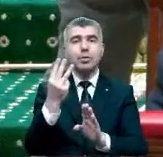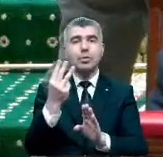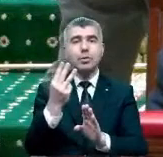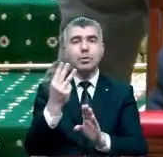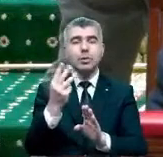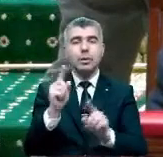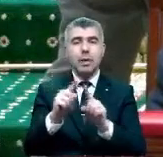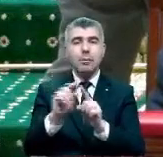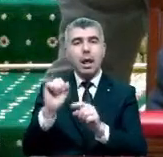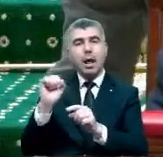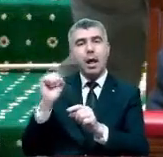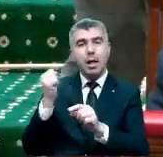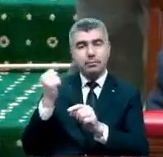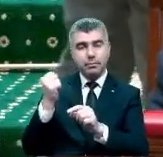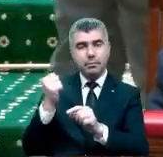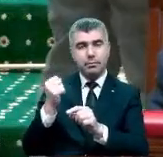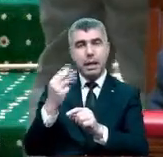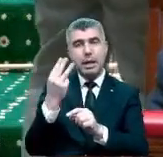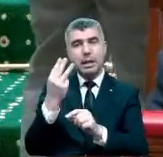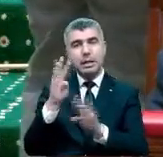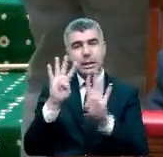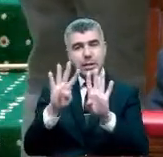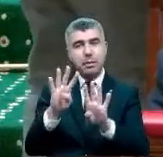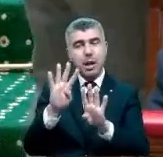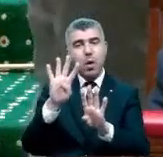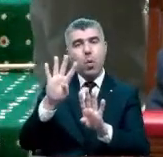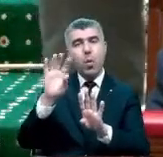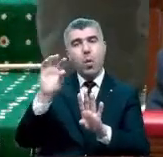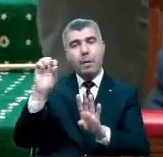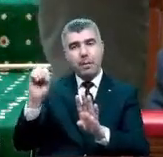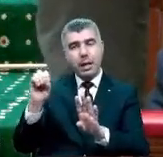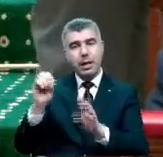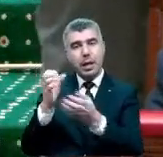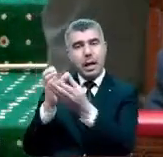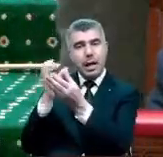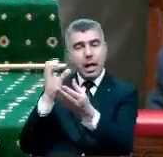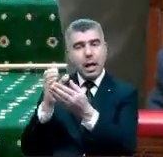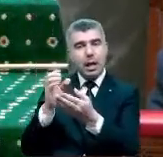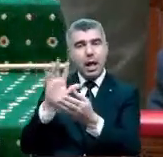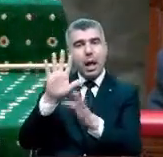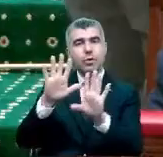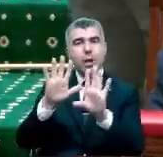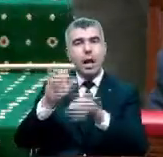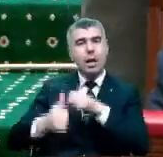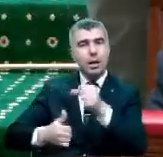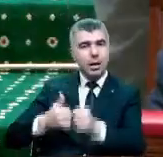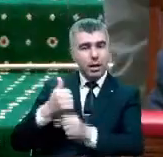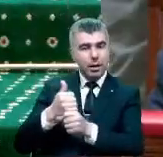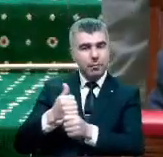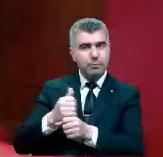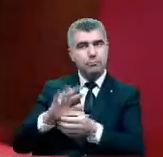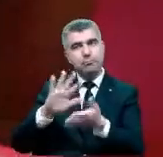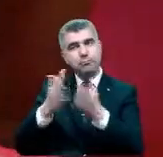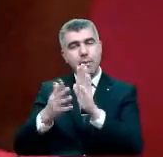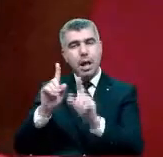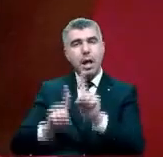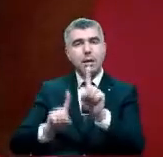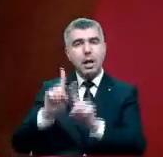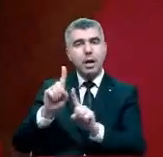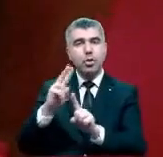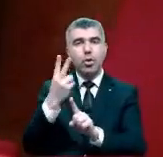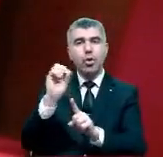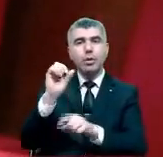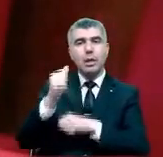ونصف، منها 840 حافله عمرها تيقل عن 10 سنوات، 820 تيتراوح عمرها بين 11 و